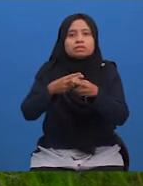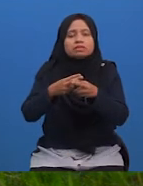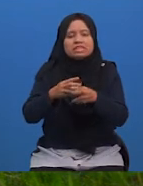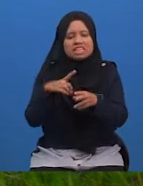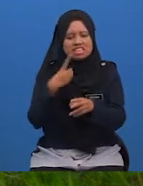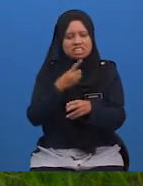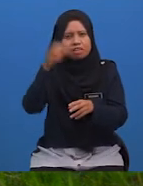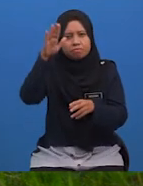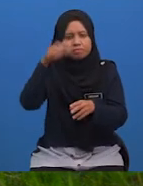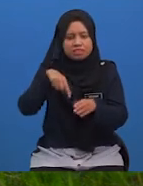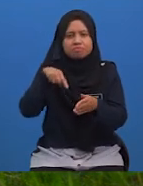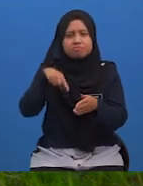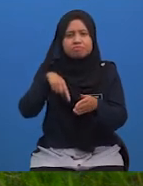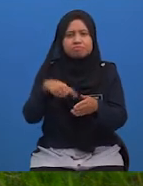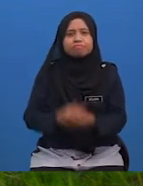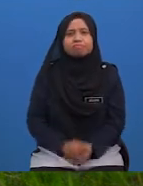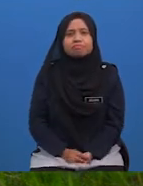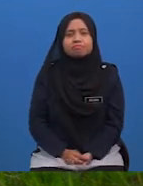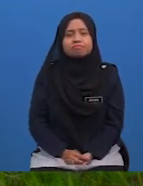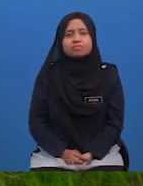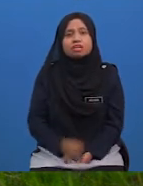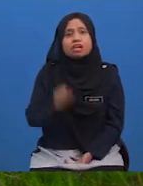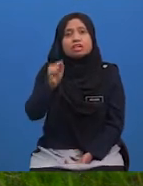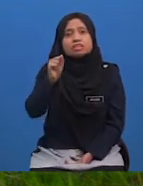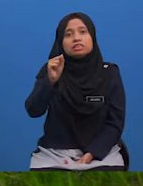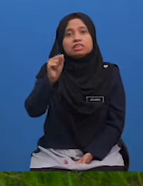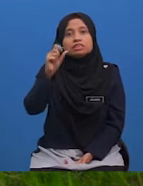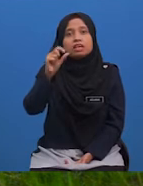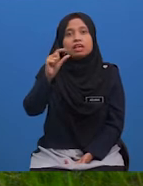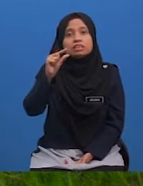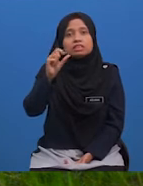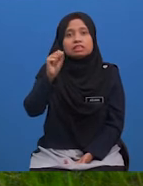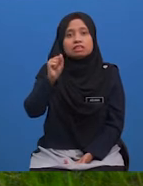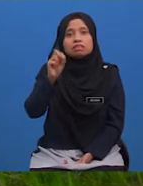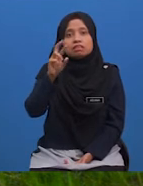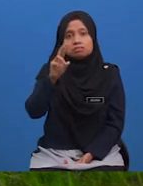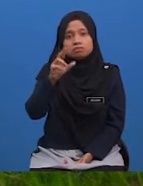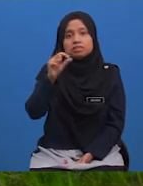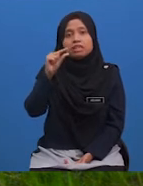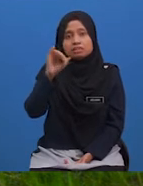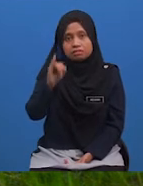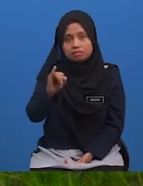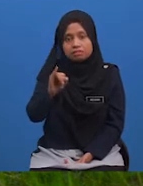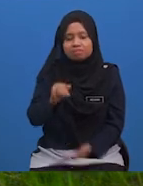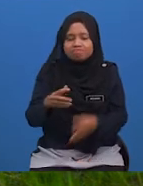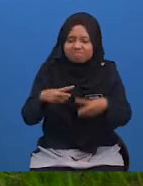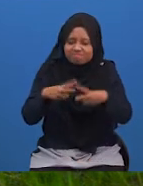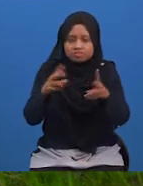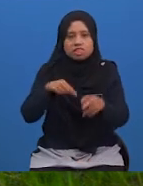Kami di sini! Kami di sini! Sang Ranggi dan Sang Ranggu sangat gembira.